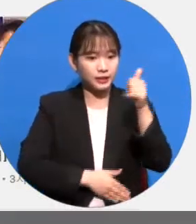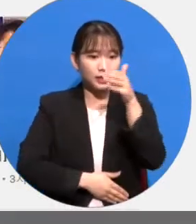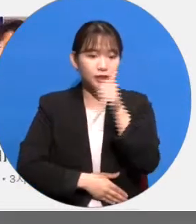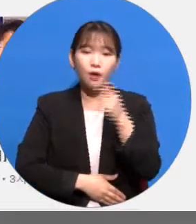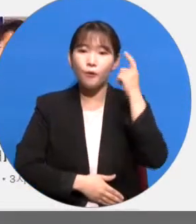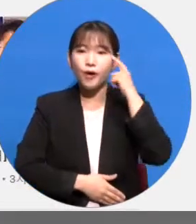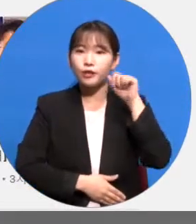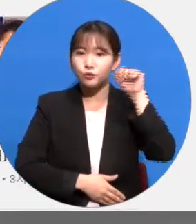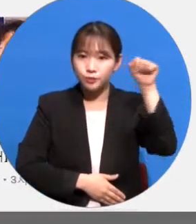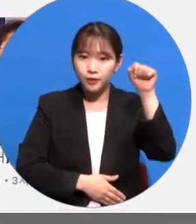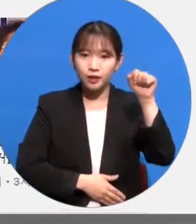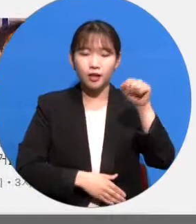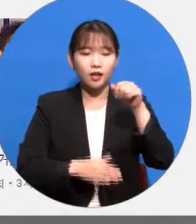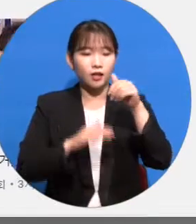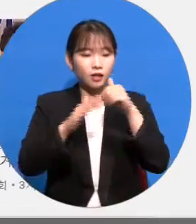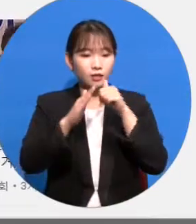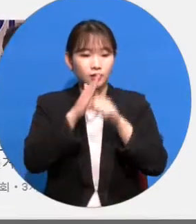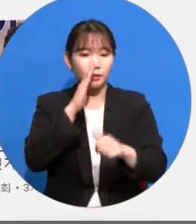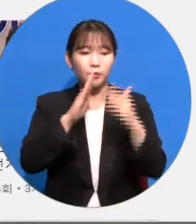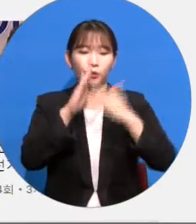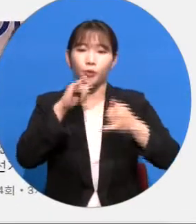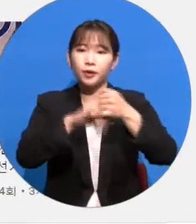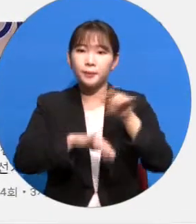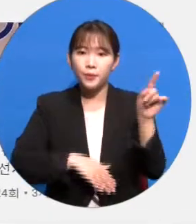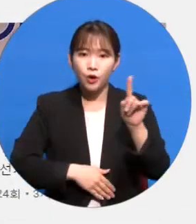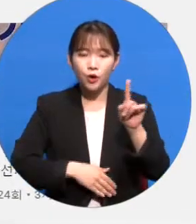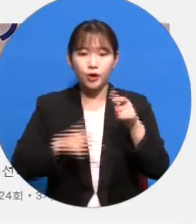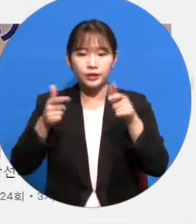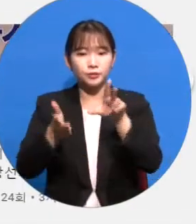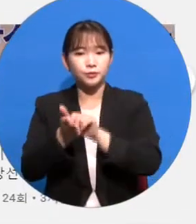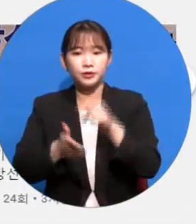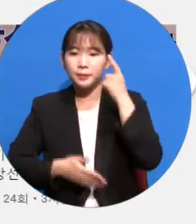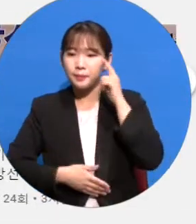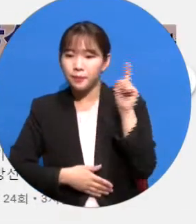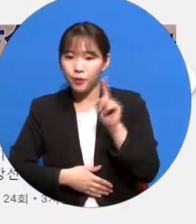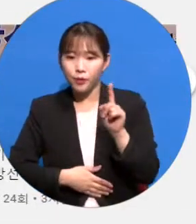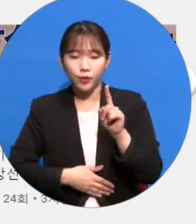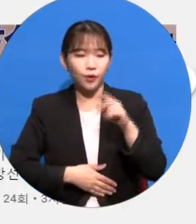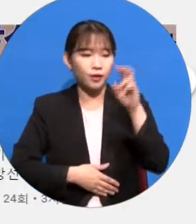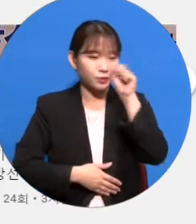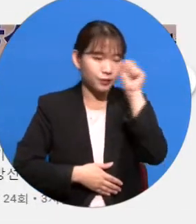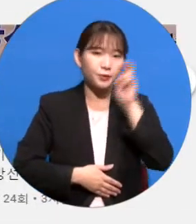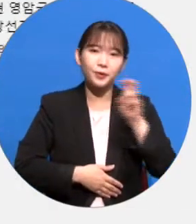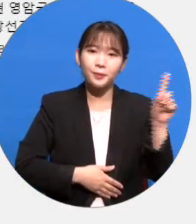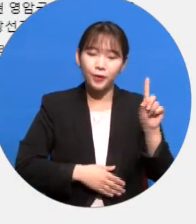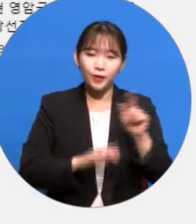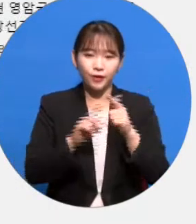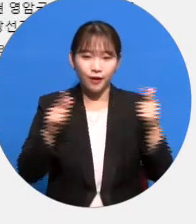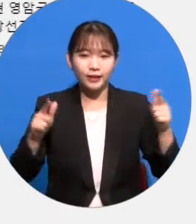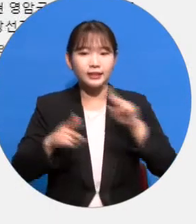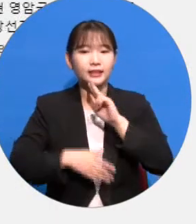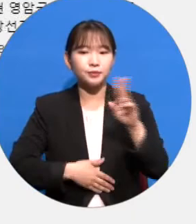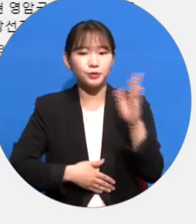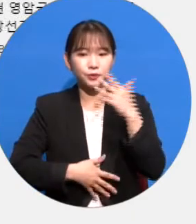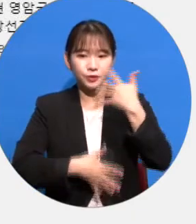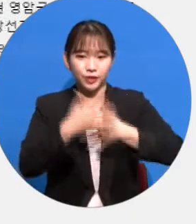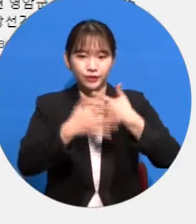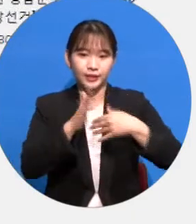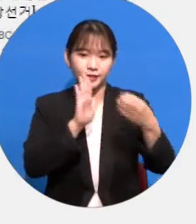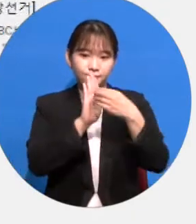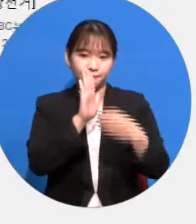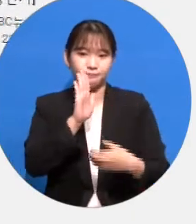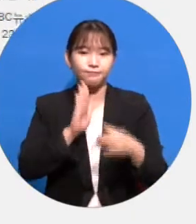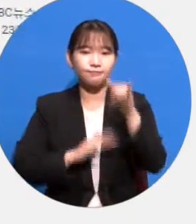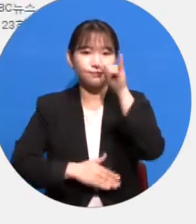이유와 핵심 공약 지역 현안에 대한 생각 애창곡 등 각 후보별 입은 안팎의 다양한 인터뷰로 구성되어